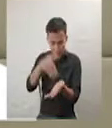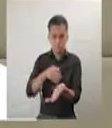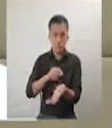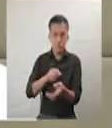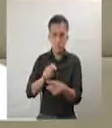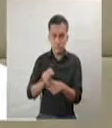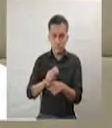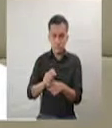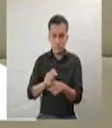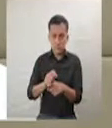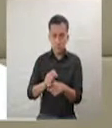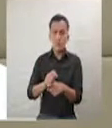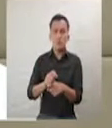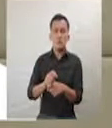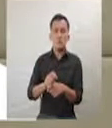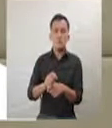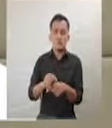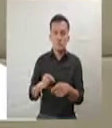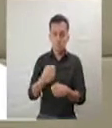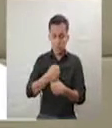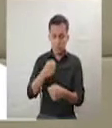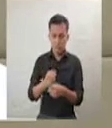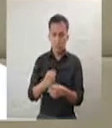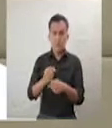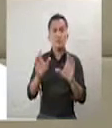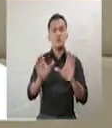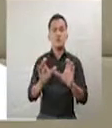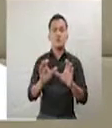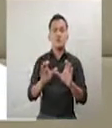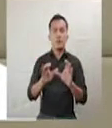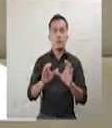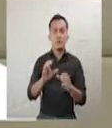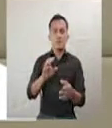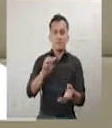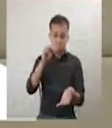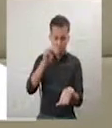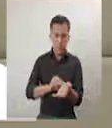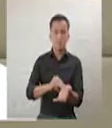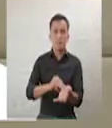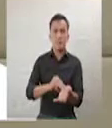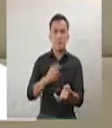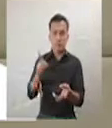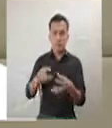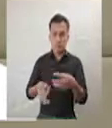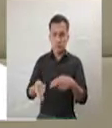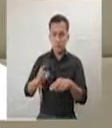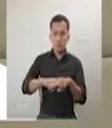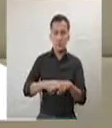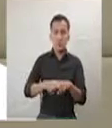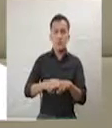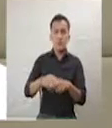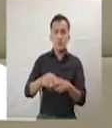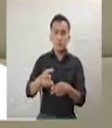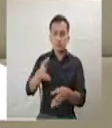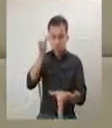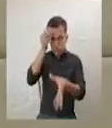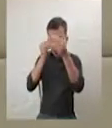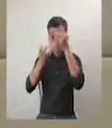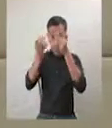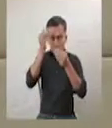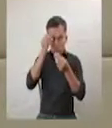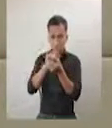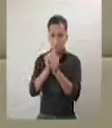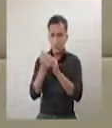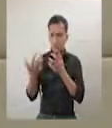at ma-retrain ho sila at gawin certified ng mga midwives para madagdagan po kanilang kaalaman at